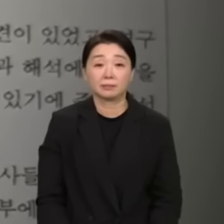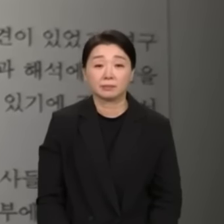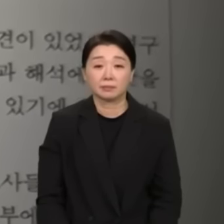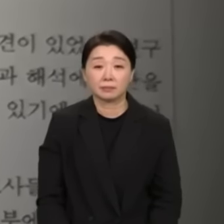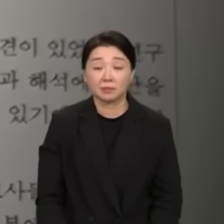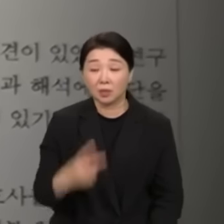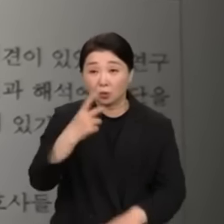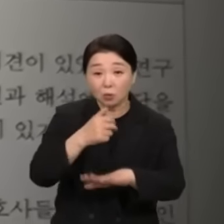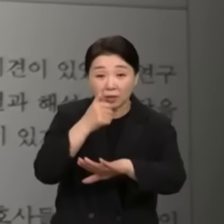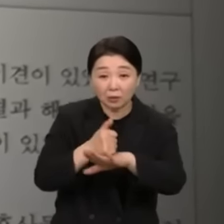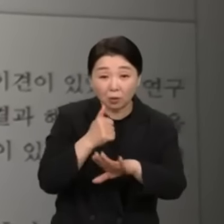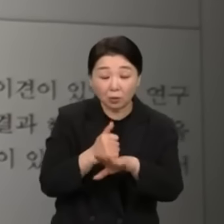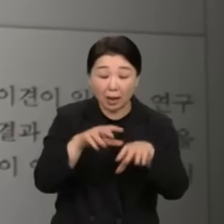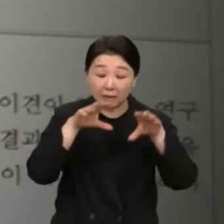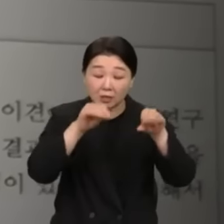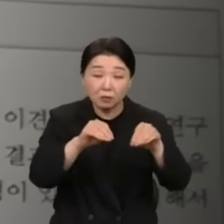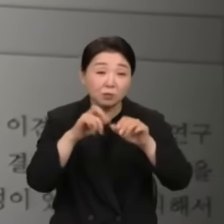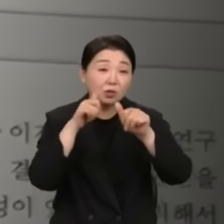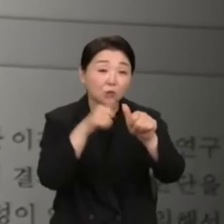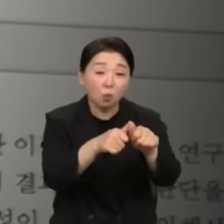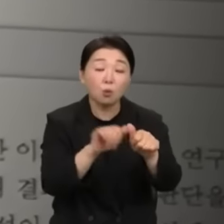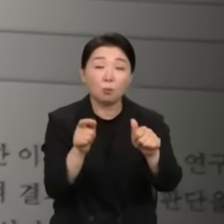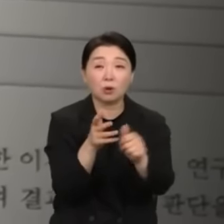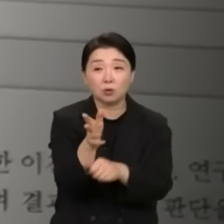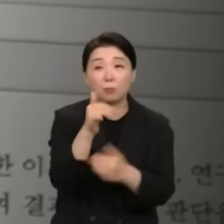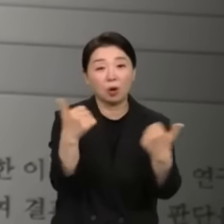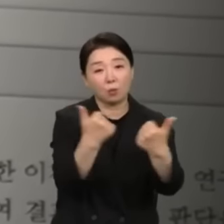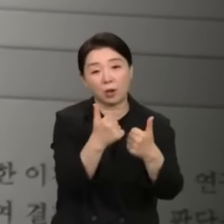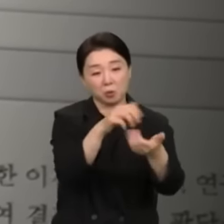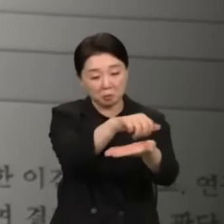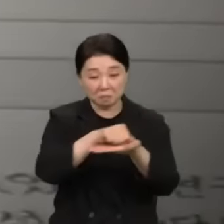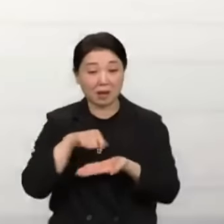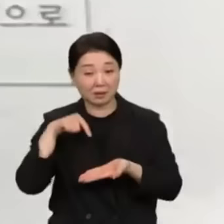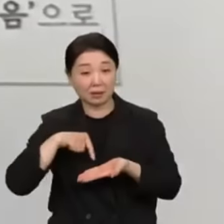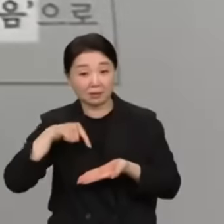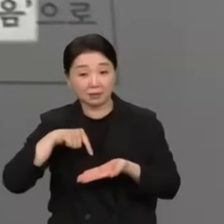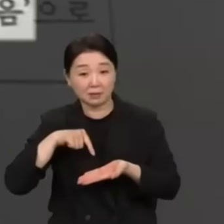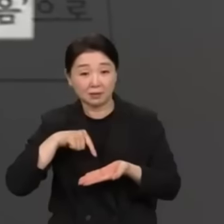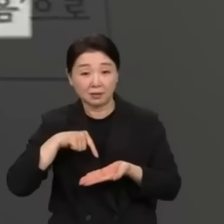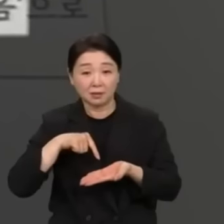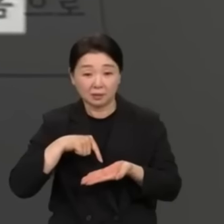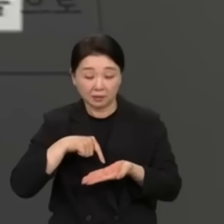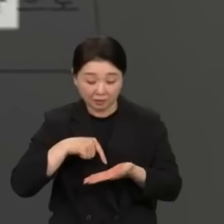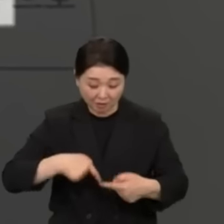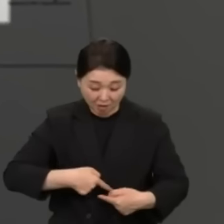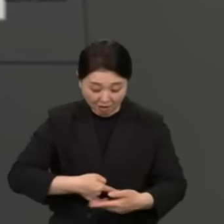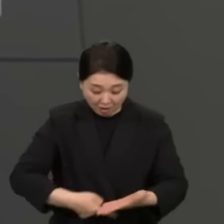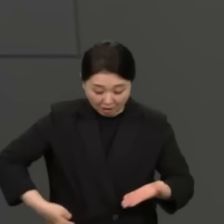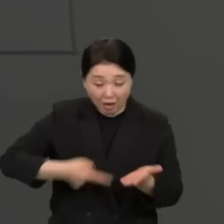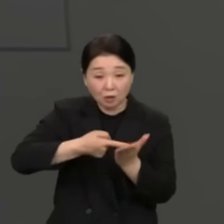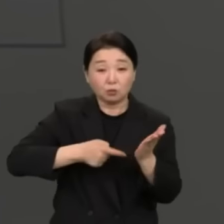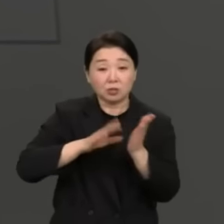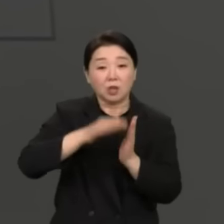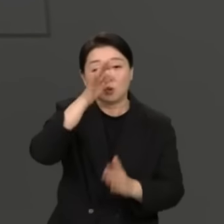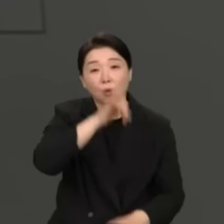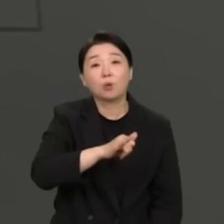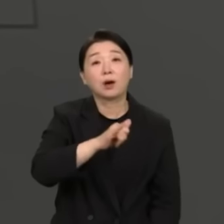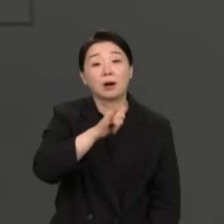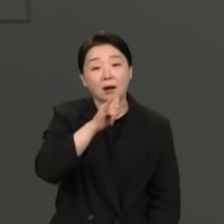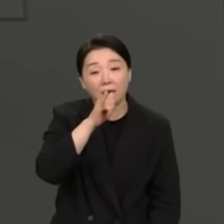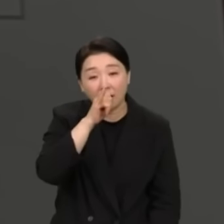취재진이 금지 권고 결정을 내린 전문가 회의록을 입수했는데 여기선 제왕절개의 경우 효과가 있다는